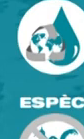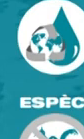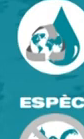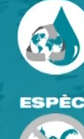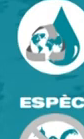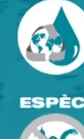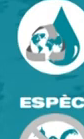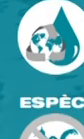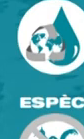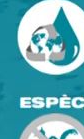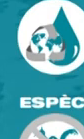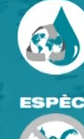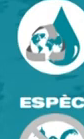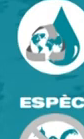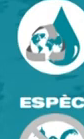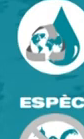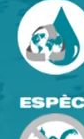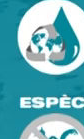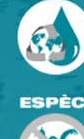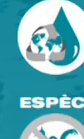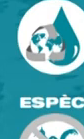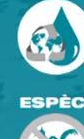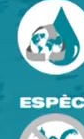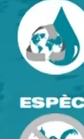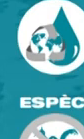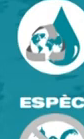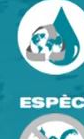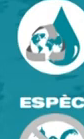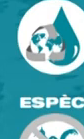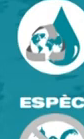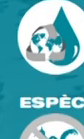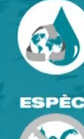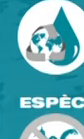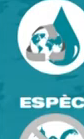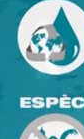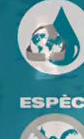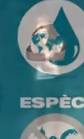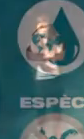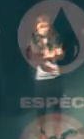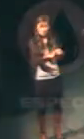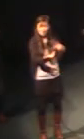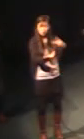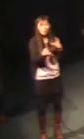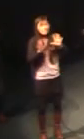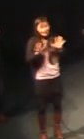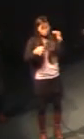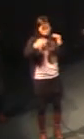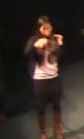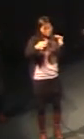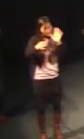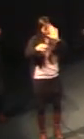régions à la fois arctique et antarctique alors même qu' on a du régime juridique différent